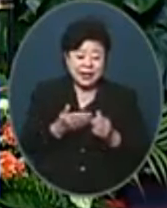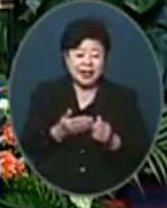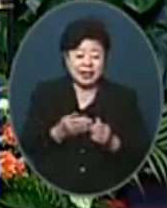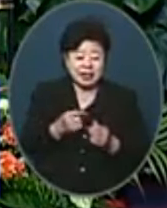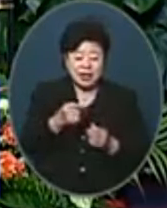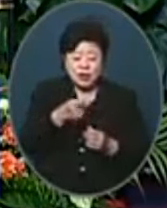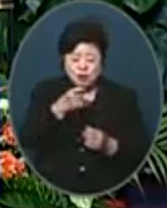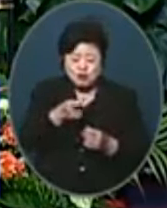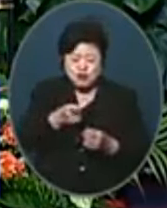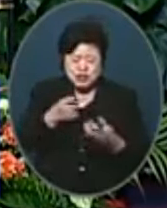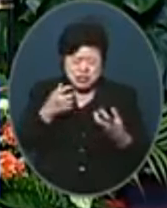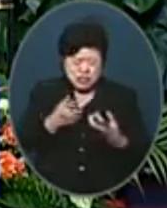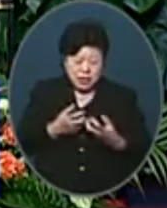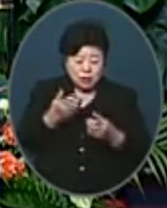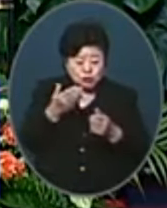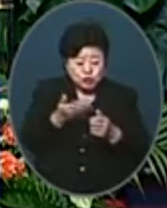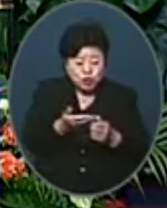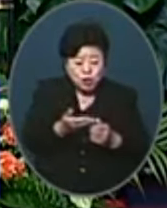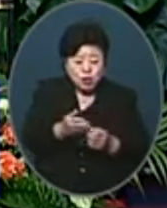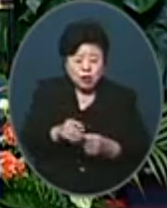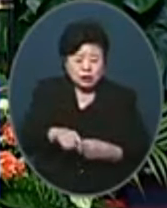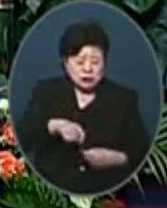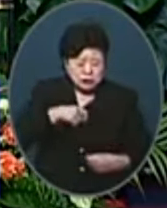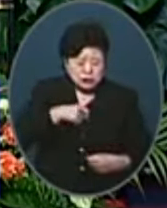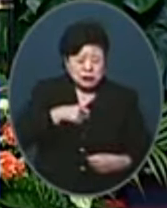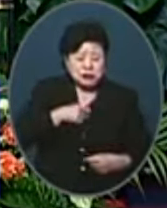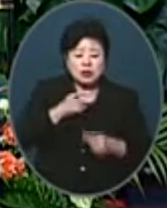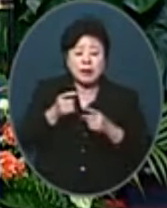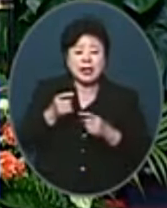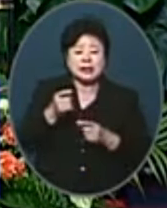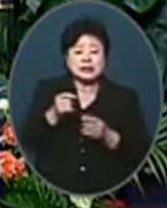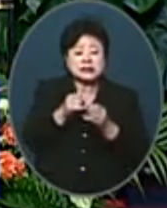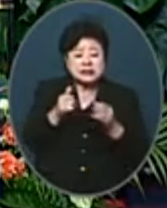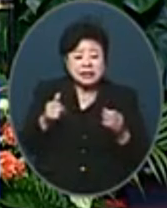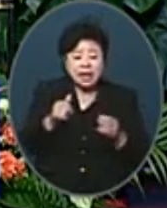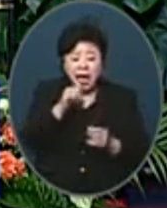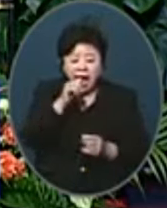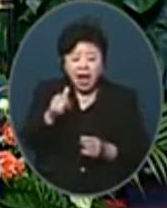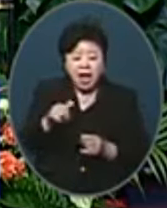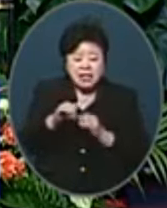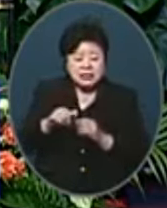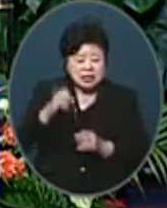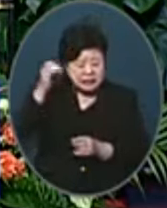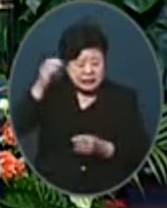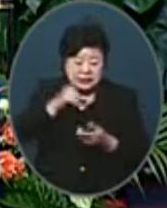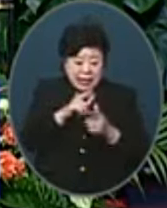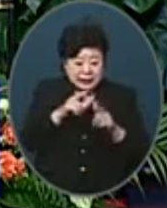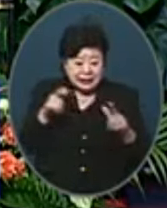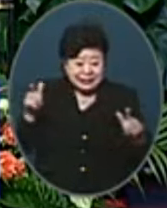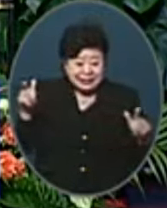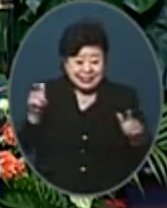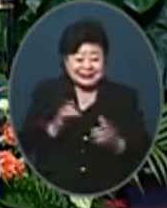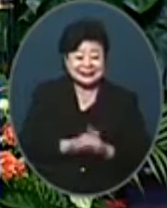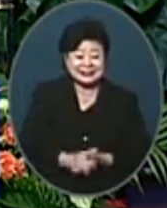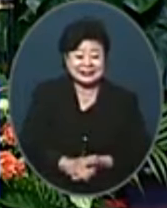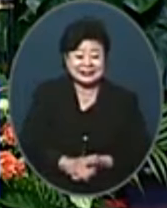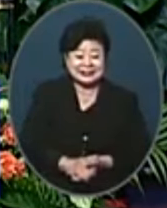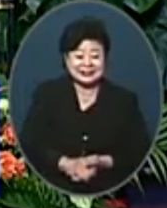냉수 한 것이라도 주는 자는 내가 진실로 너에게 이르노니 그 사람이 결단코 상을 잃지